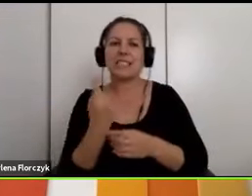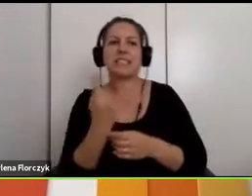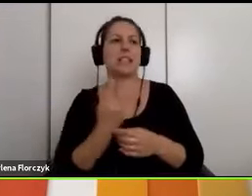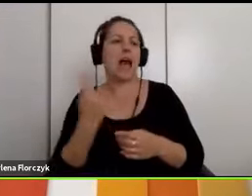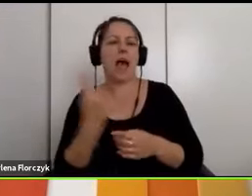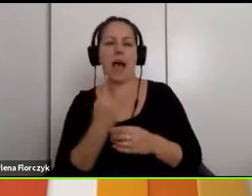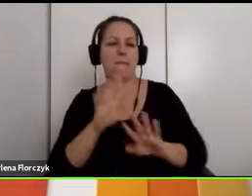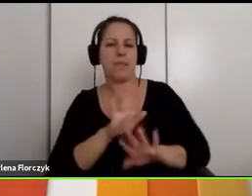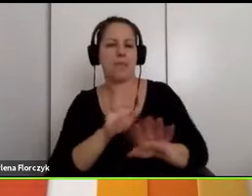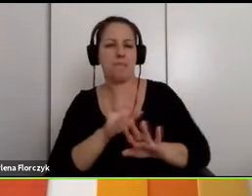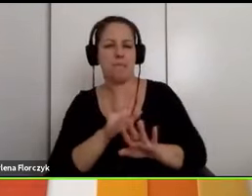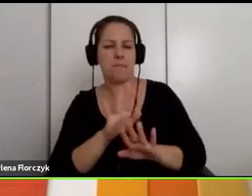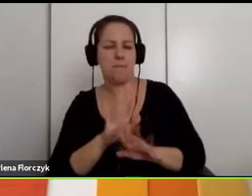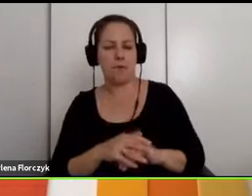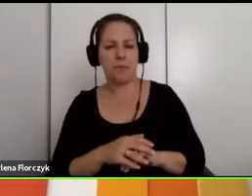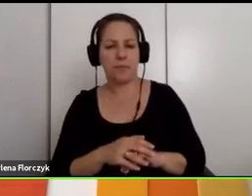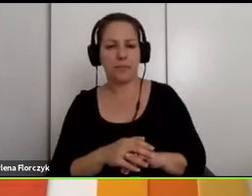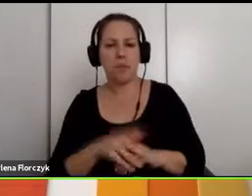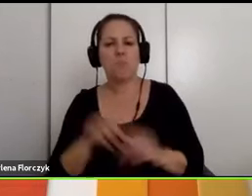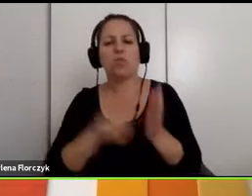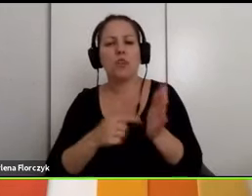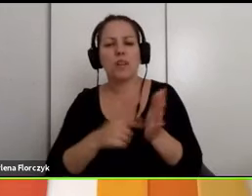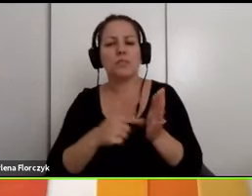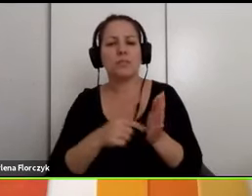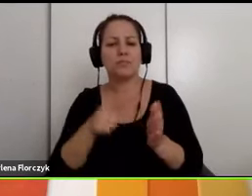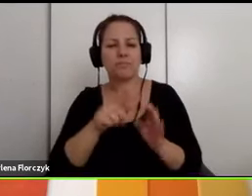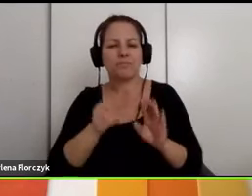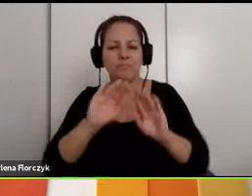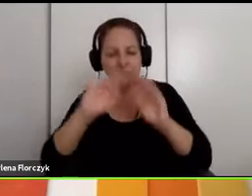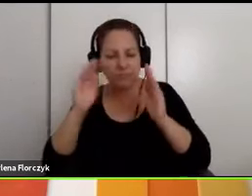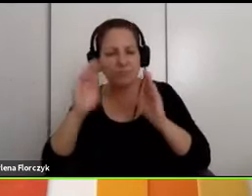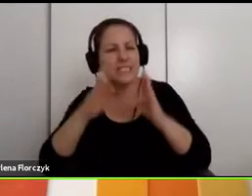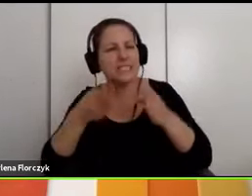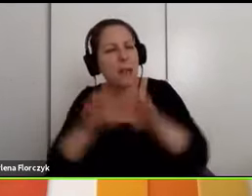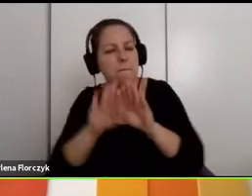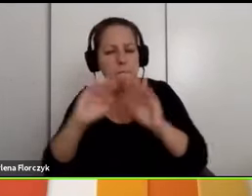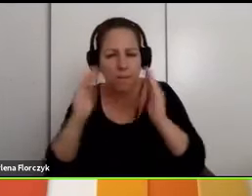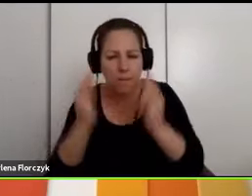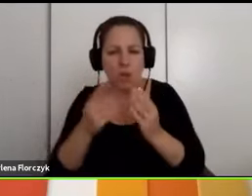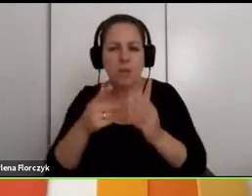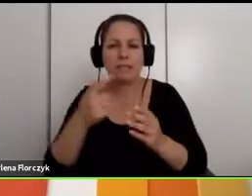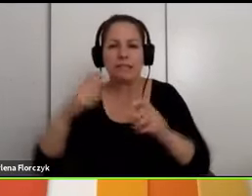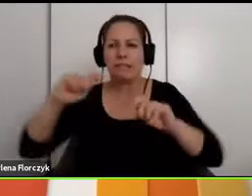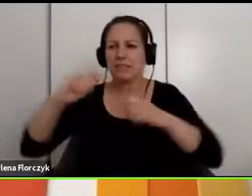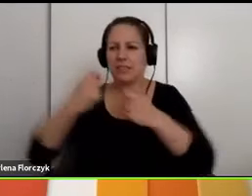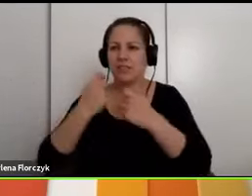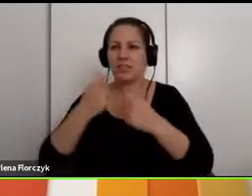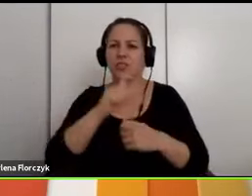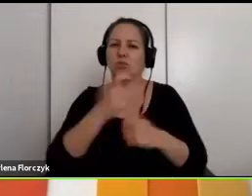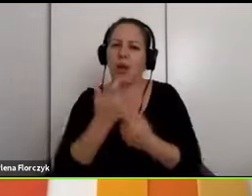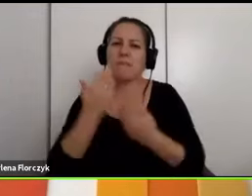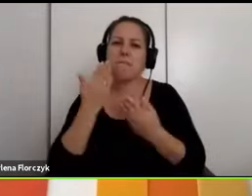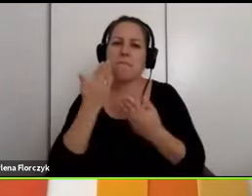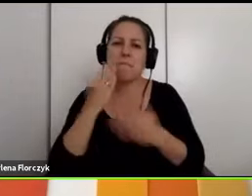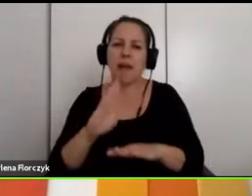w tej bańce, bo często ta bańka jakby zmusza nas do tego, żebyśmy coraz bardziej